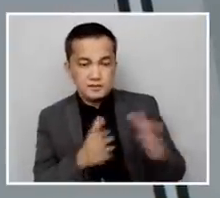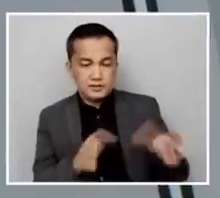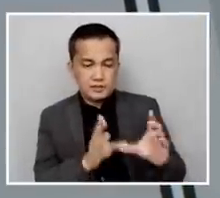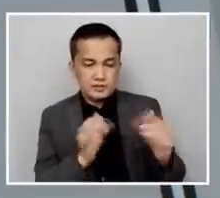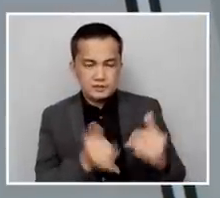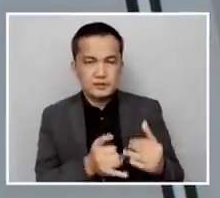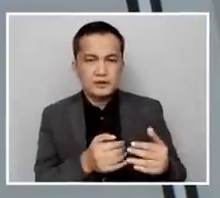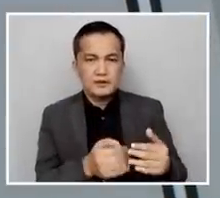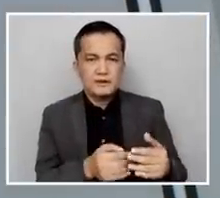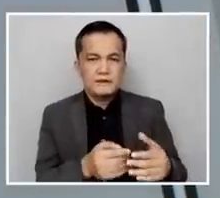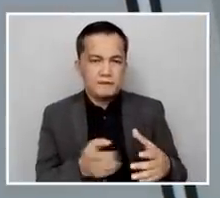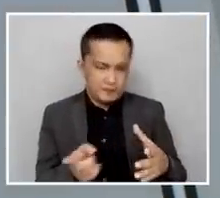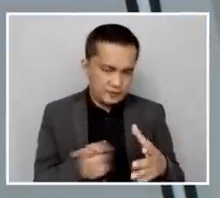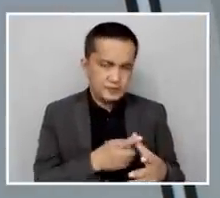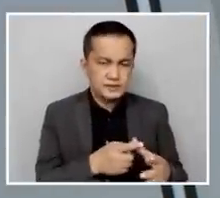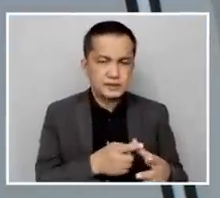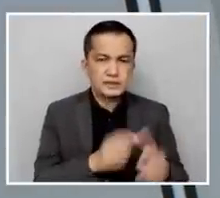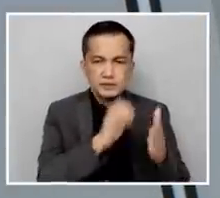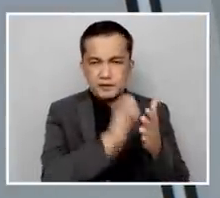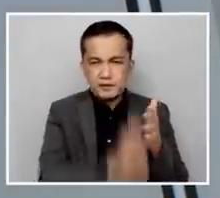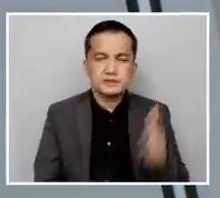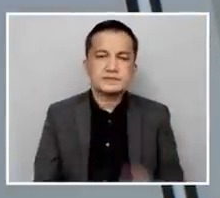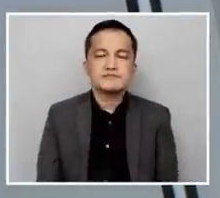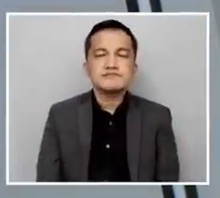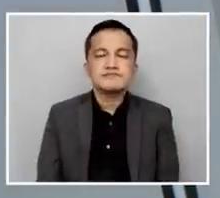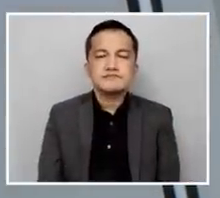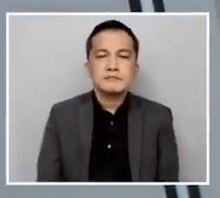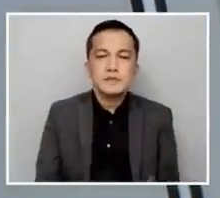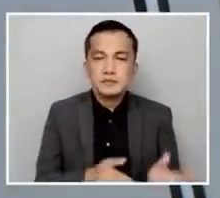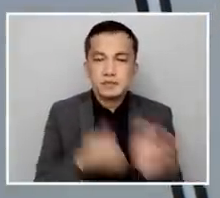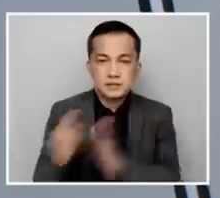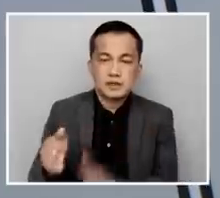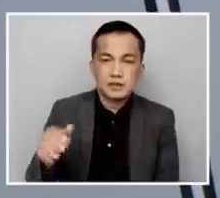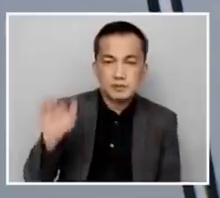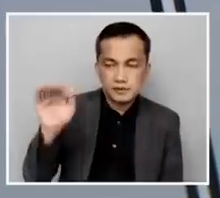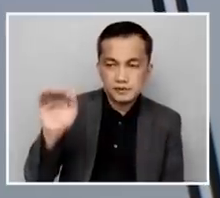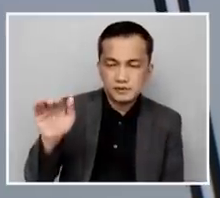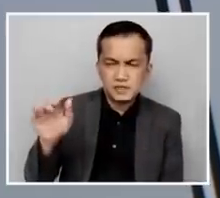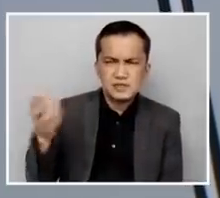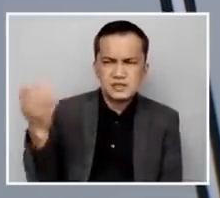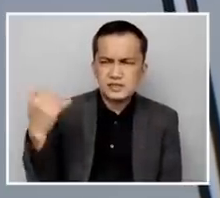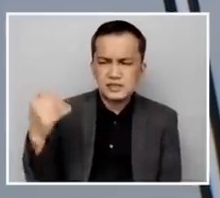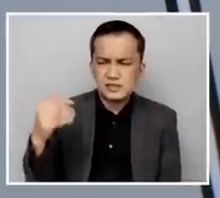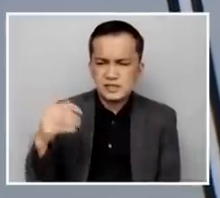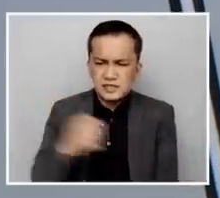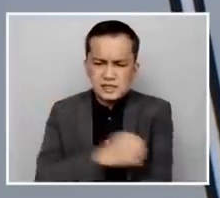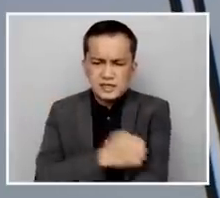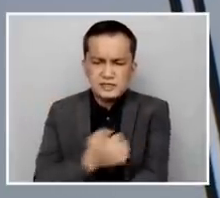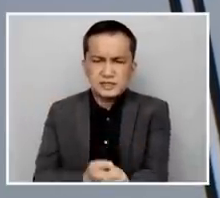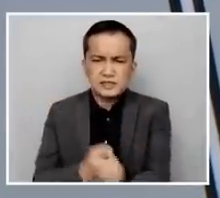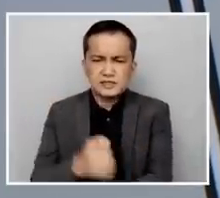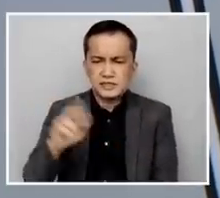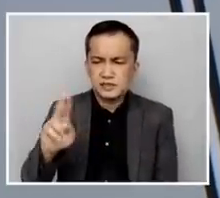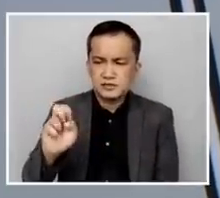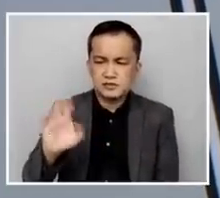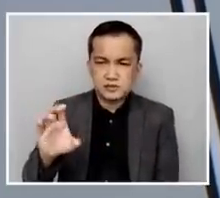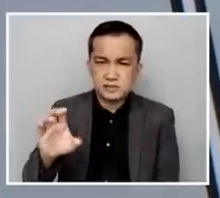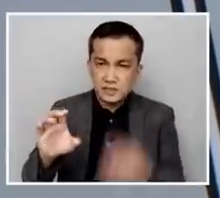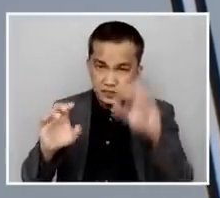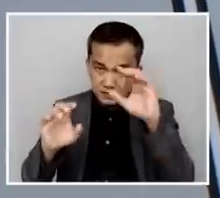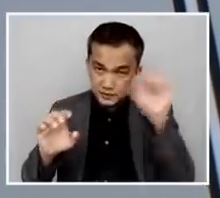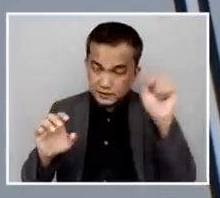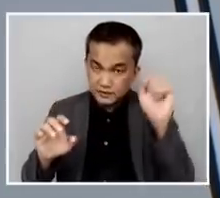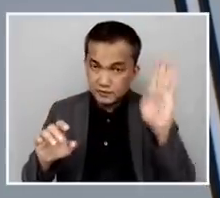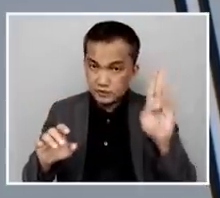lang magpatupad ng rollback. Samantala, umapela po naman ang isang dating Energy Undersecretary kay Pangulong Ferdinand Marcos